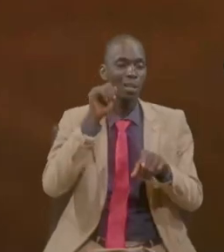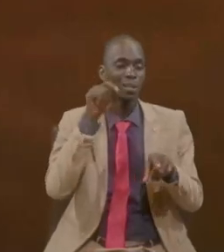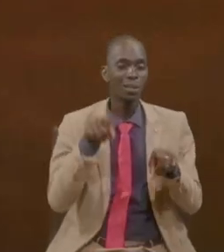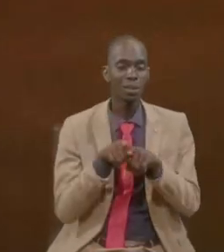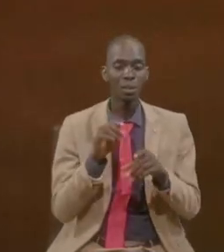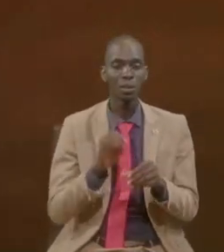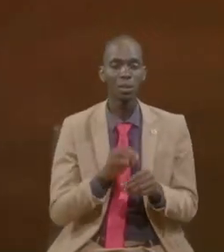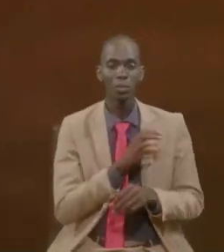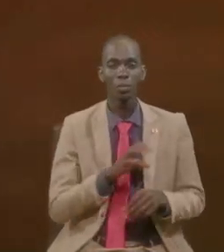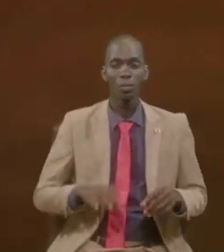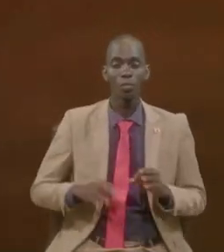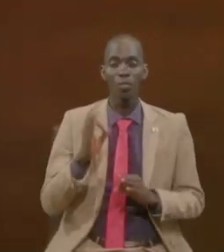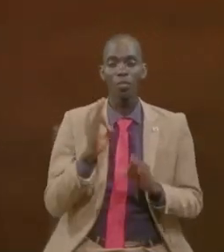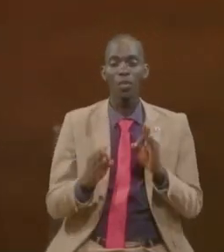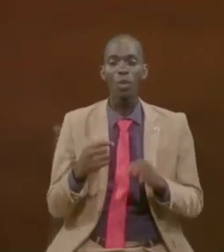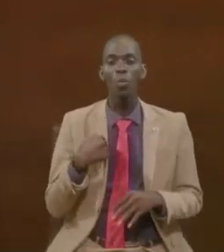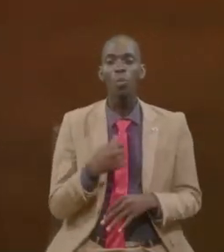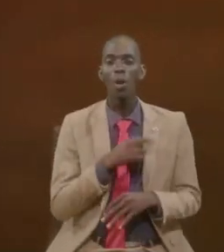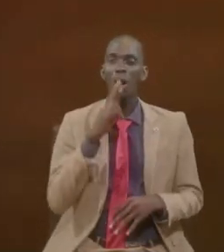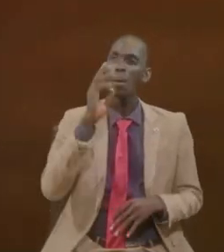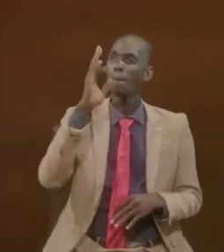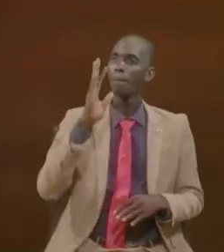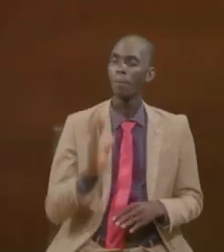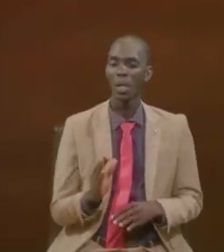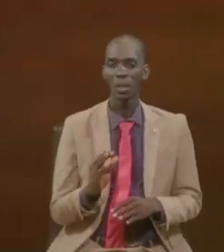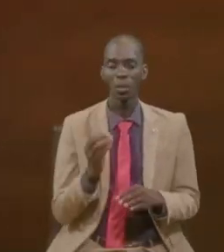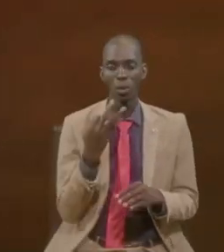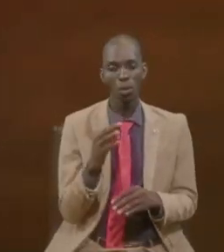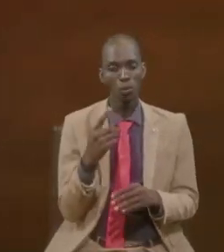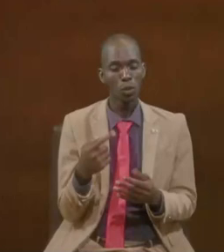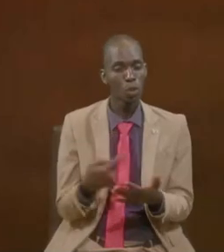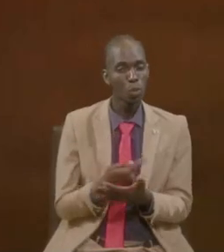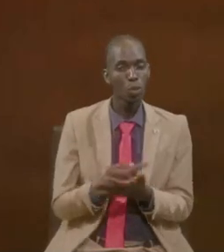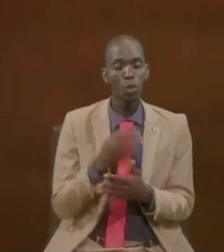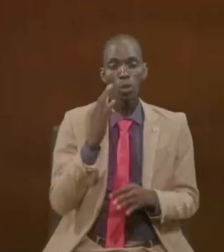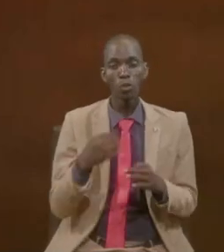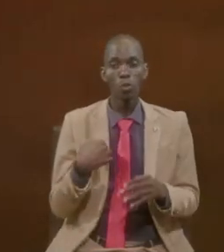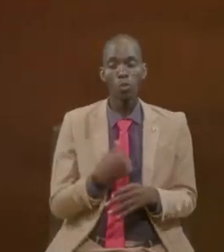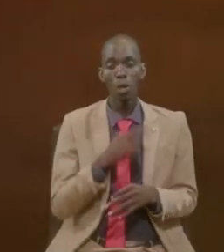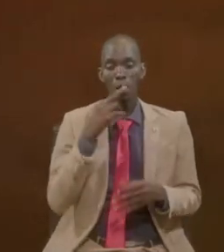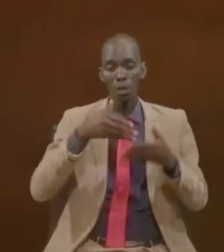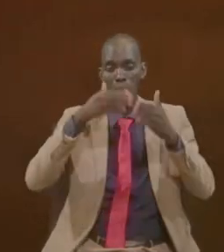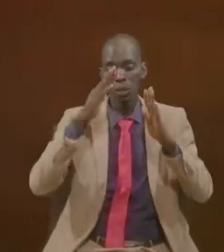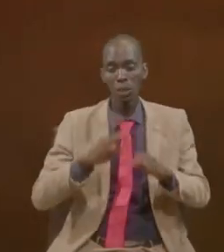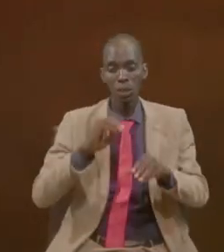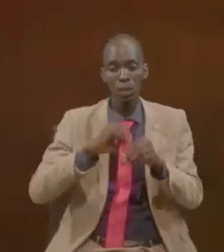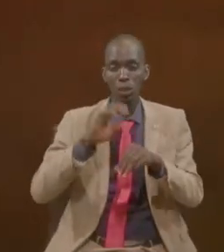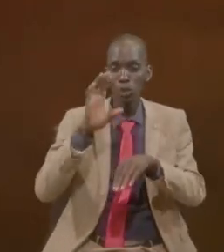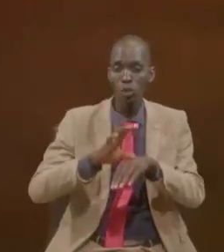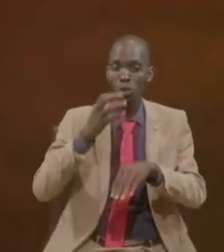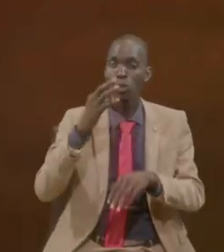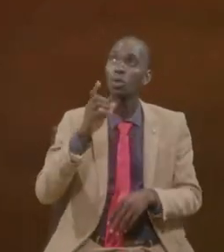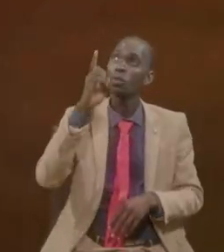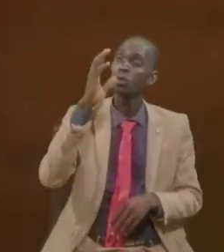et si nous sommes ministres de l'Évangile, si nous sommes pasteurs dans l'Église du Dieu